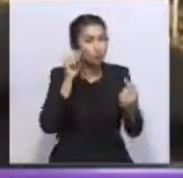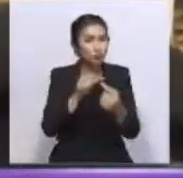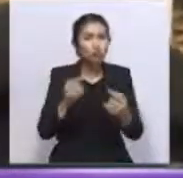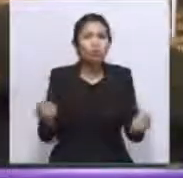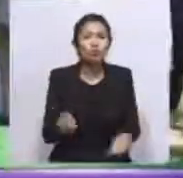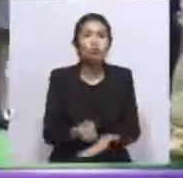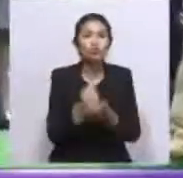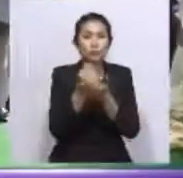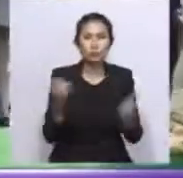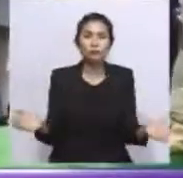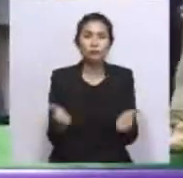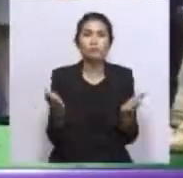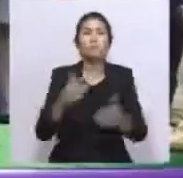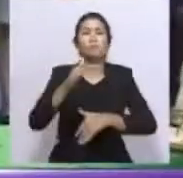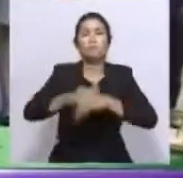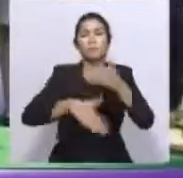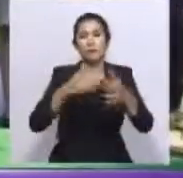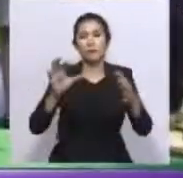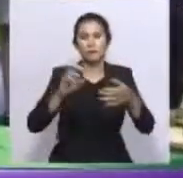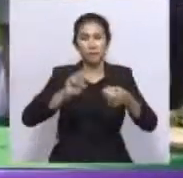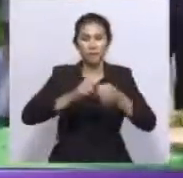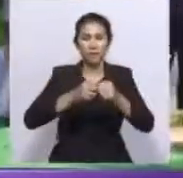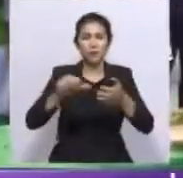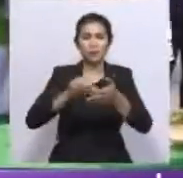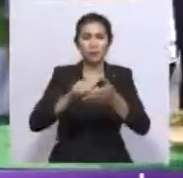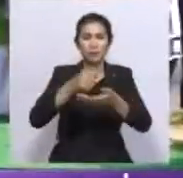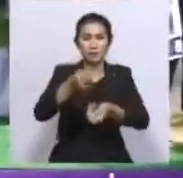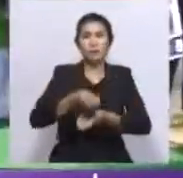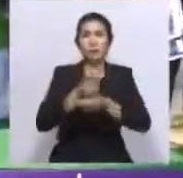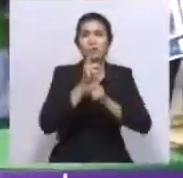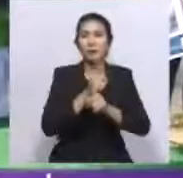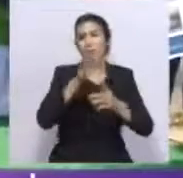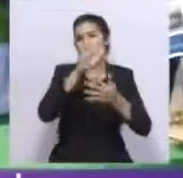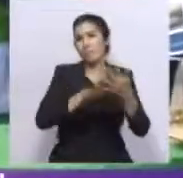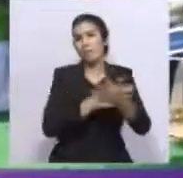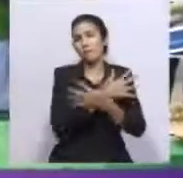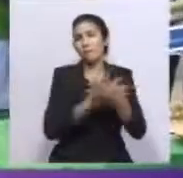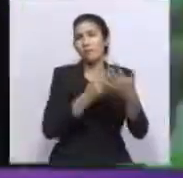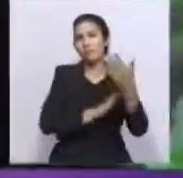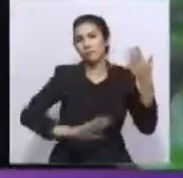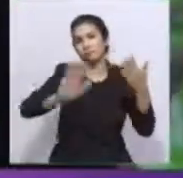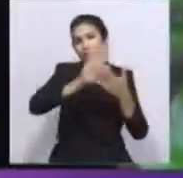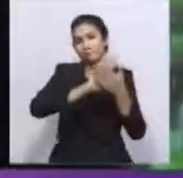พัฒนาแก้ไขปัญหาด้านการเกษตรตามยุทธศาสตร์ชาติ